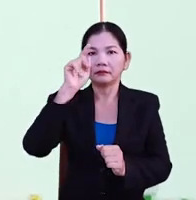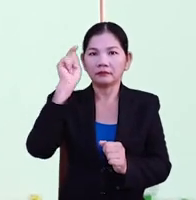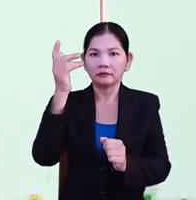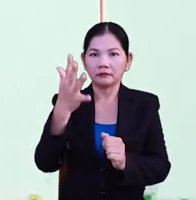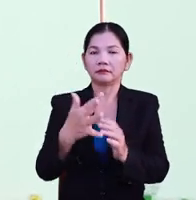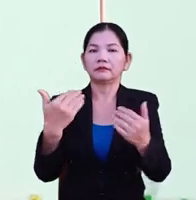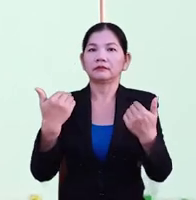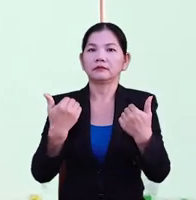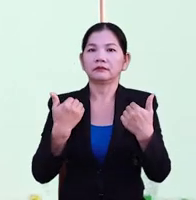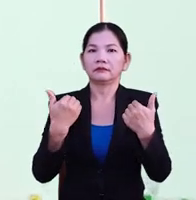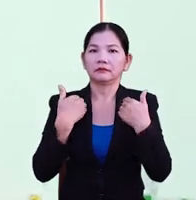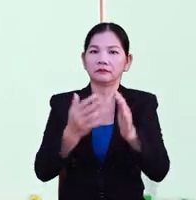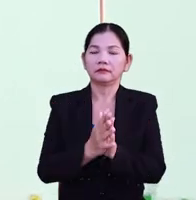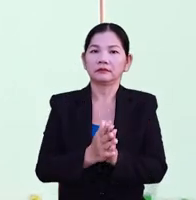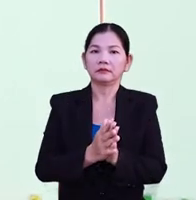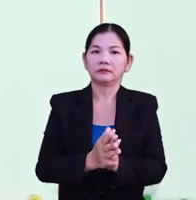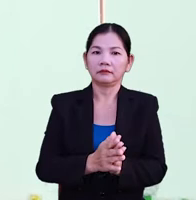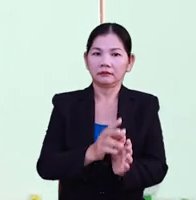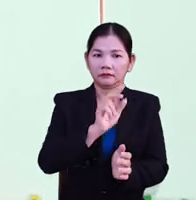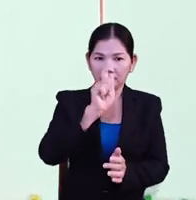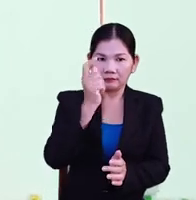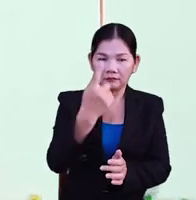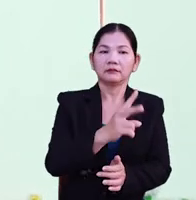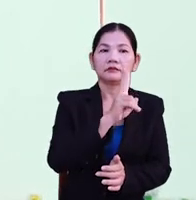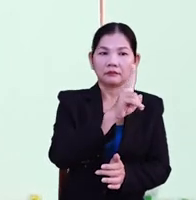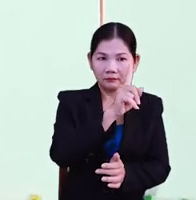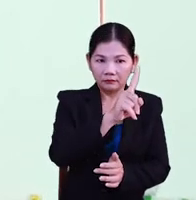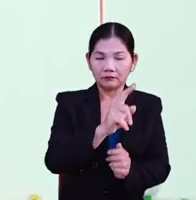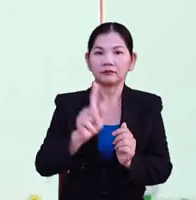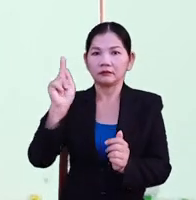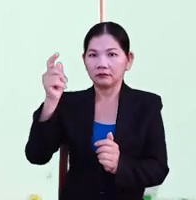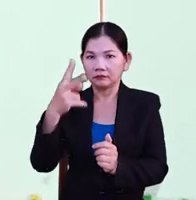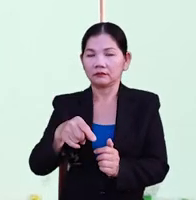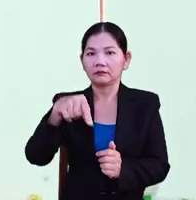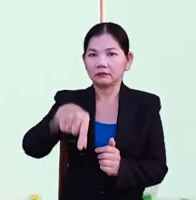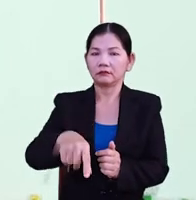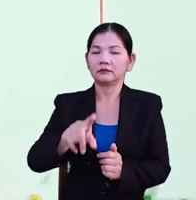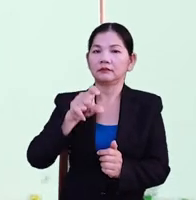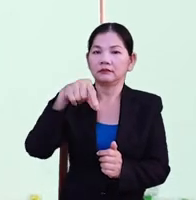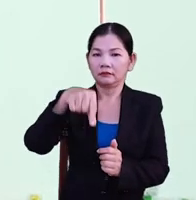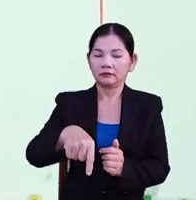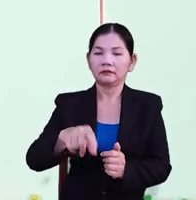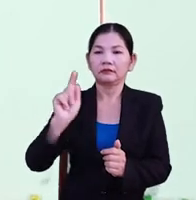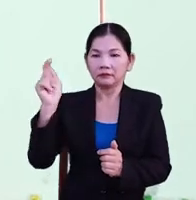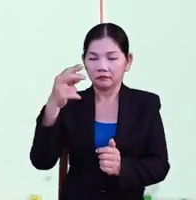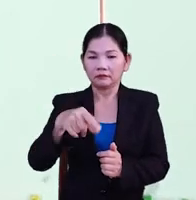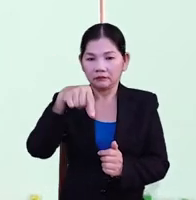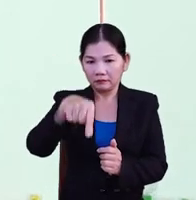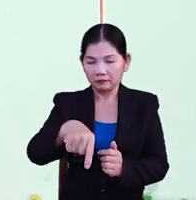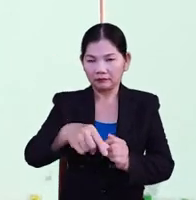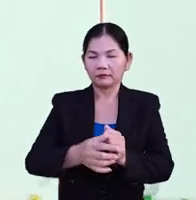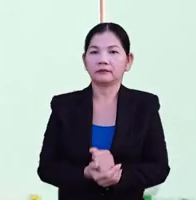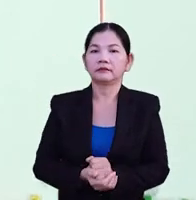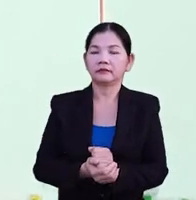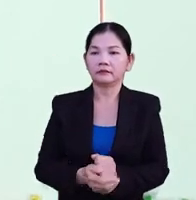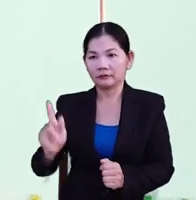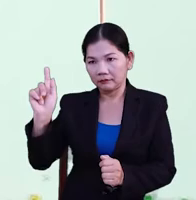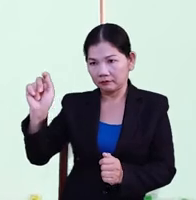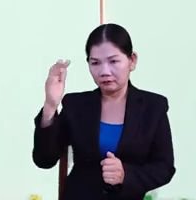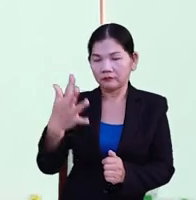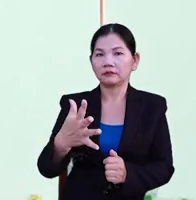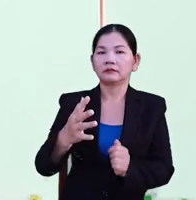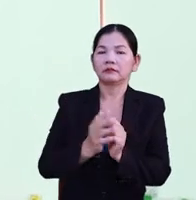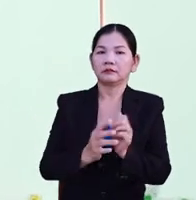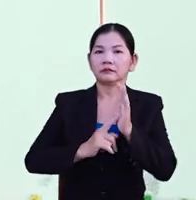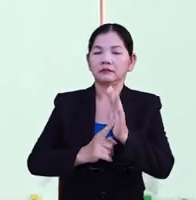ចារូបនេះរូបទី1តាងឲ្យកណាកូនណាតាងអក្សរករីឯរូបទី2នេះគឺតា